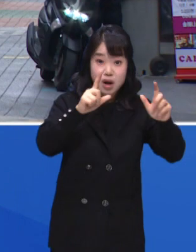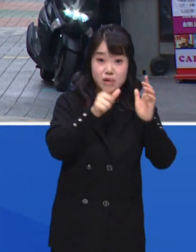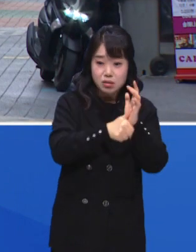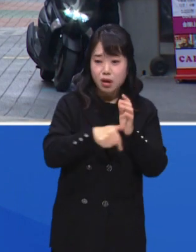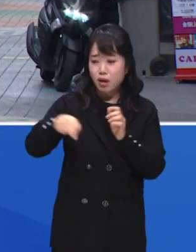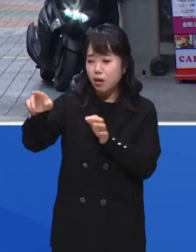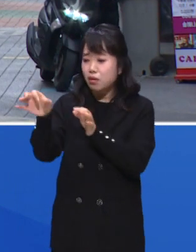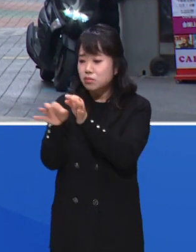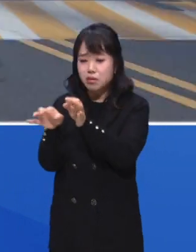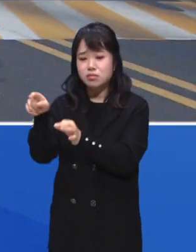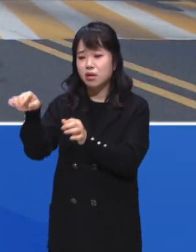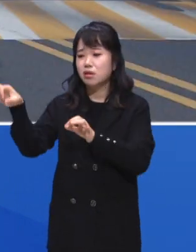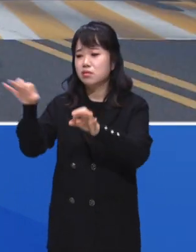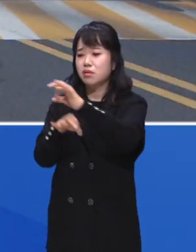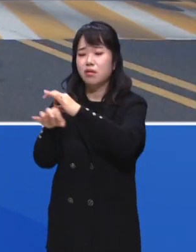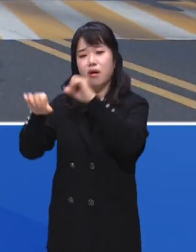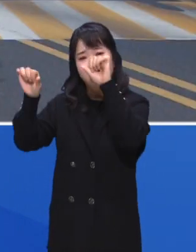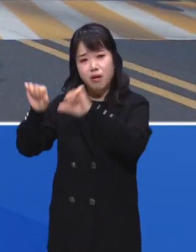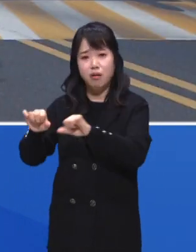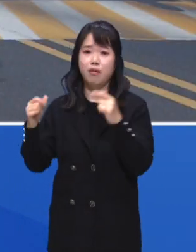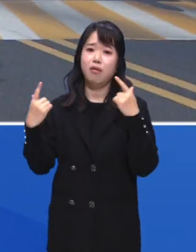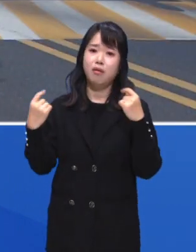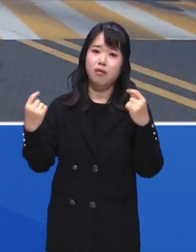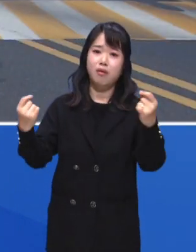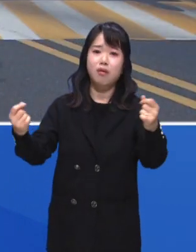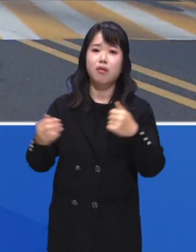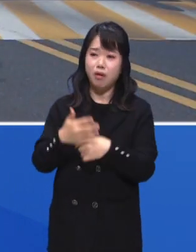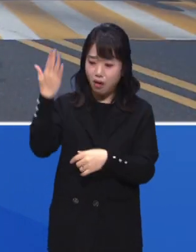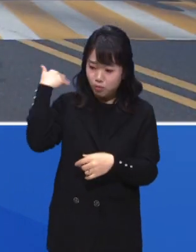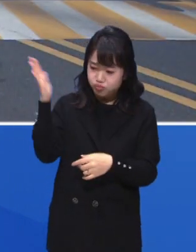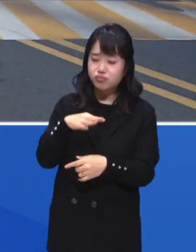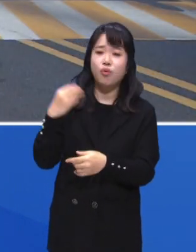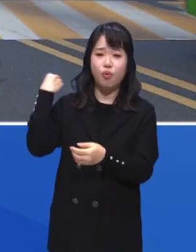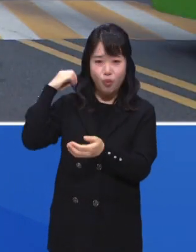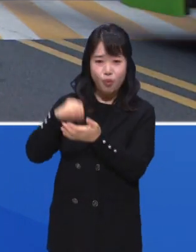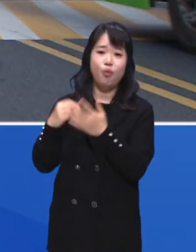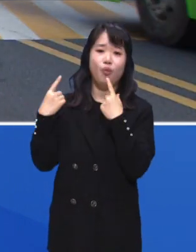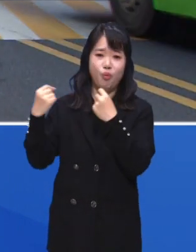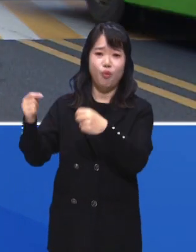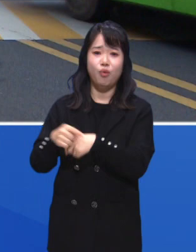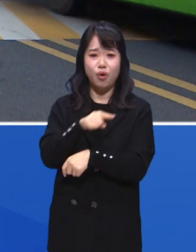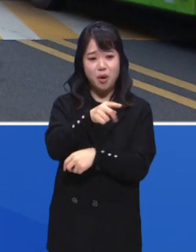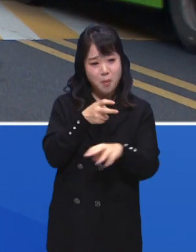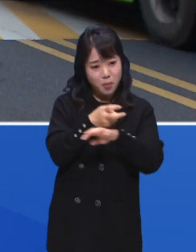연체로와 별개로 신촌상권 문제는 존재하고 있고요 14년에